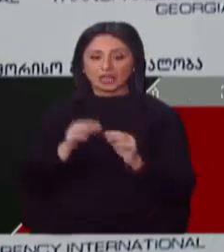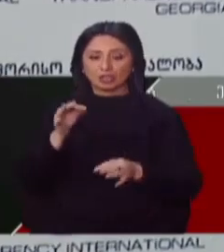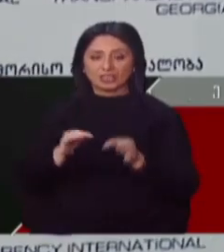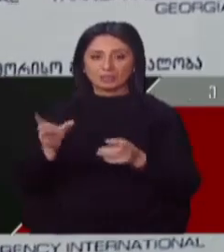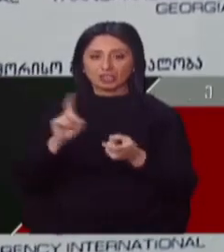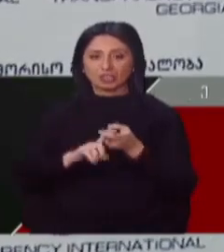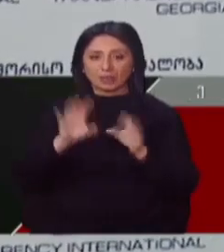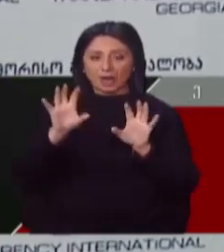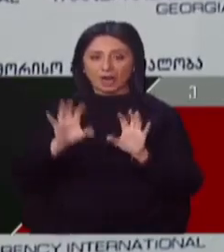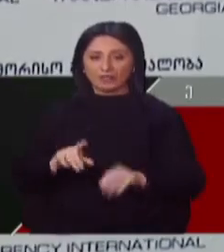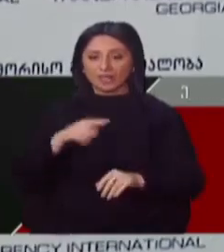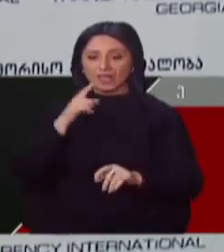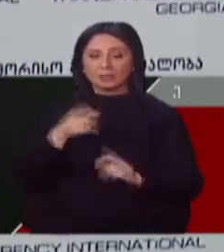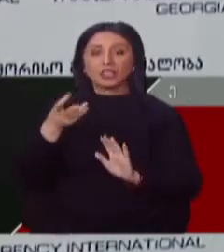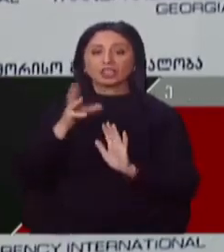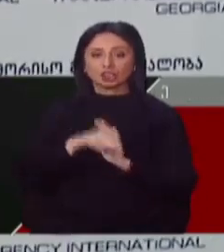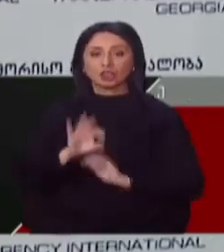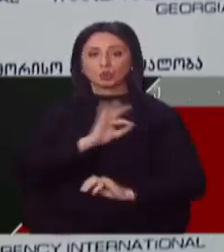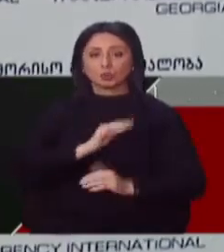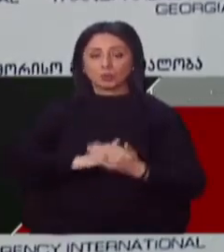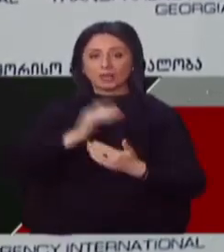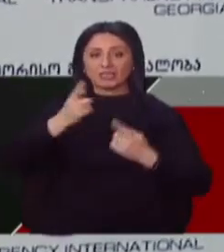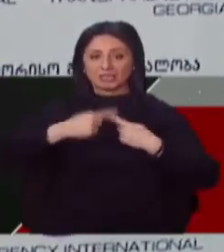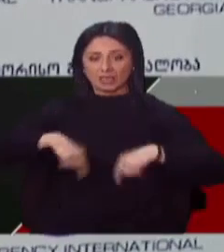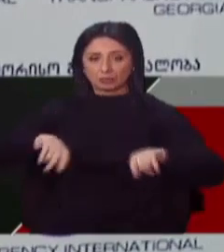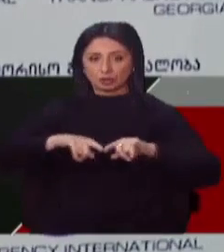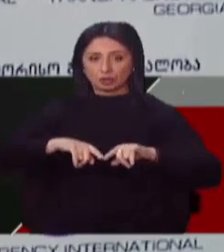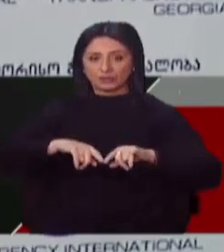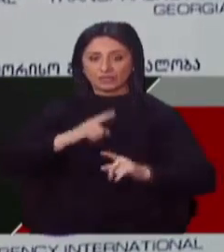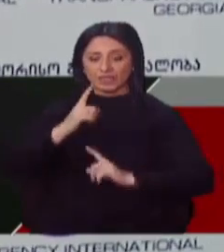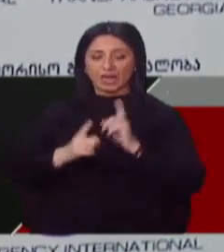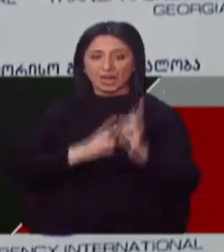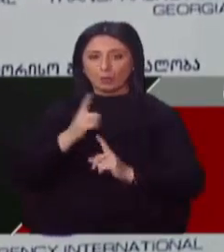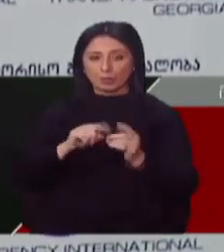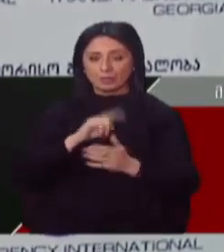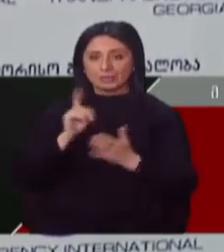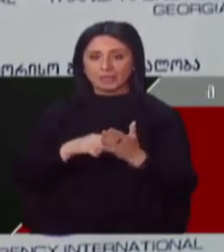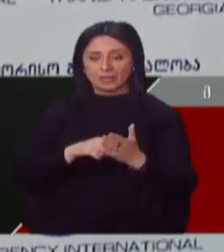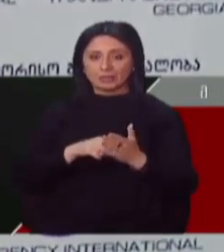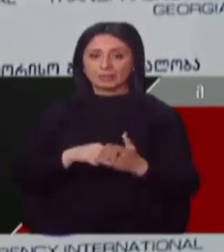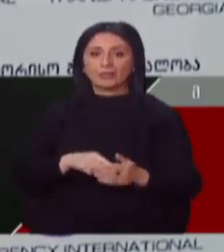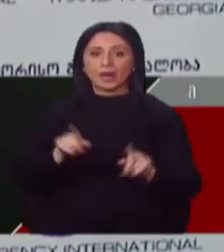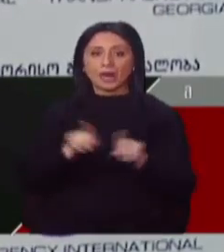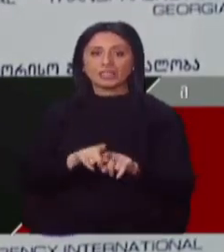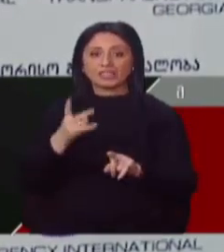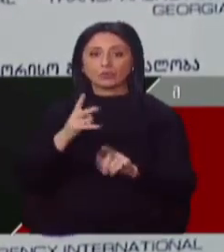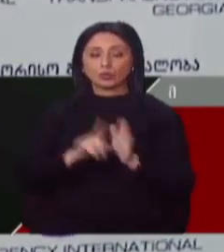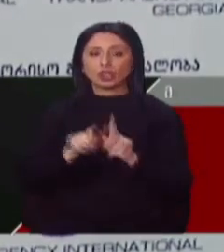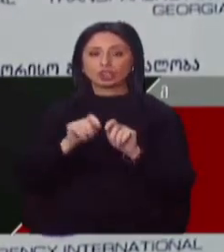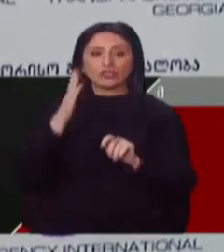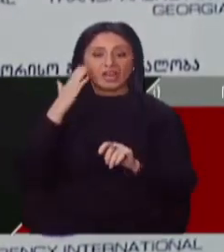სასამართლოების შესახებ კანონი, რაც გულისხმობს მათ შორის იუსტიციის უმაღლესი საბჭოს რეფორმირების საკითხსაც. ასევე უნდა